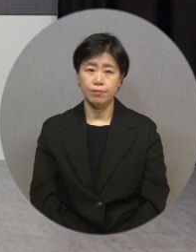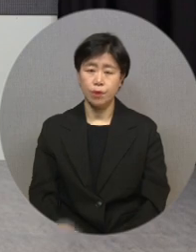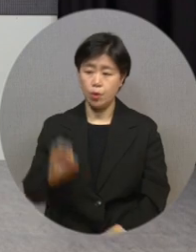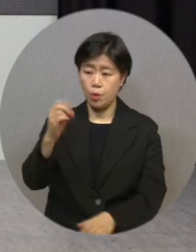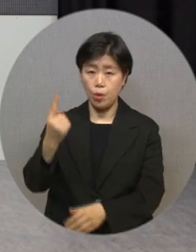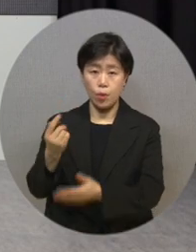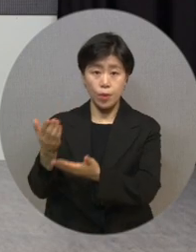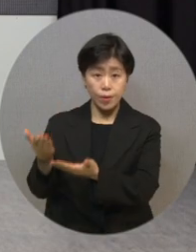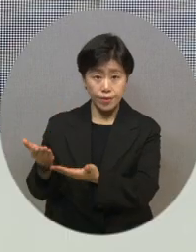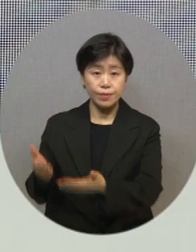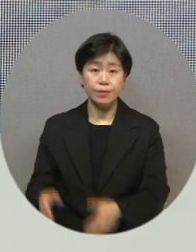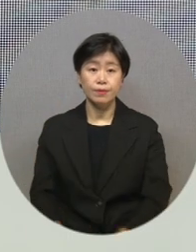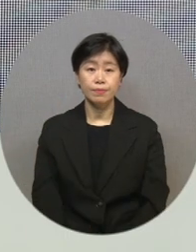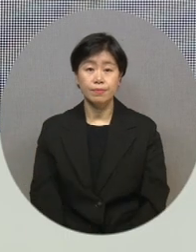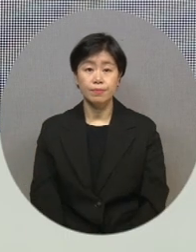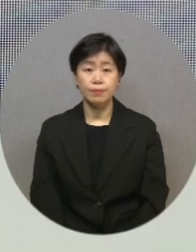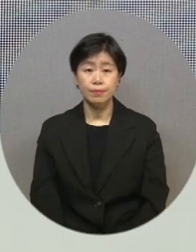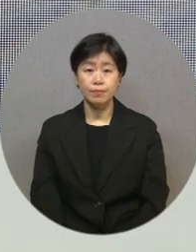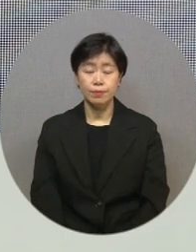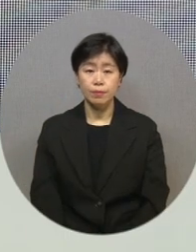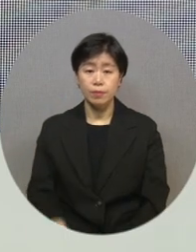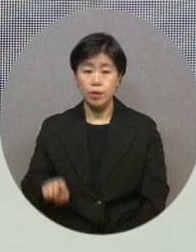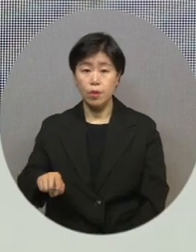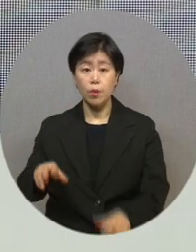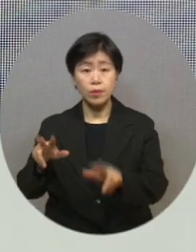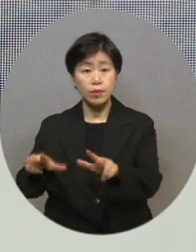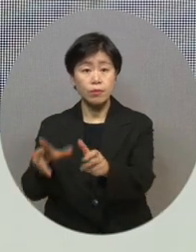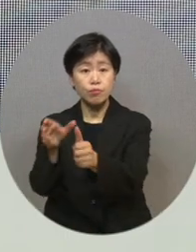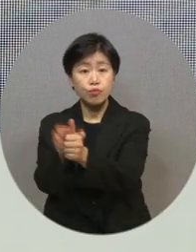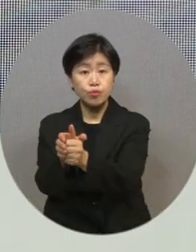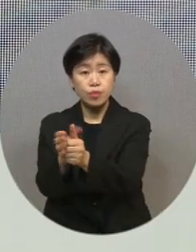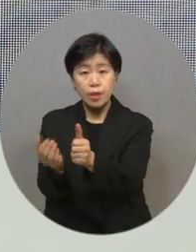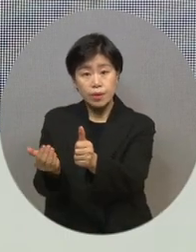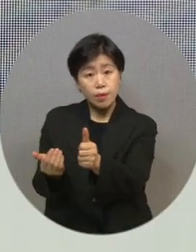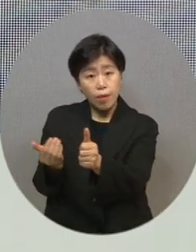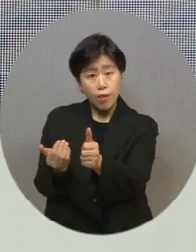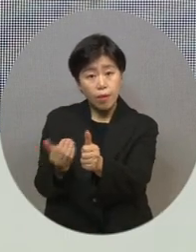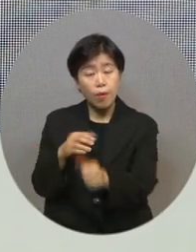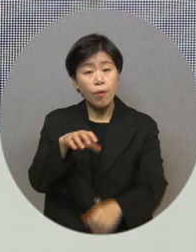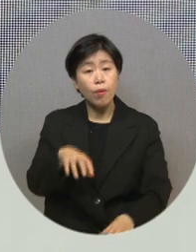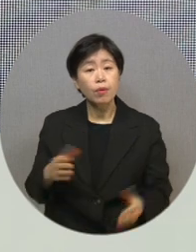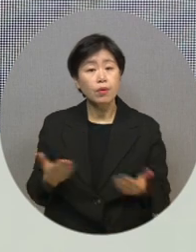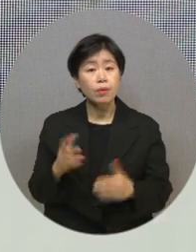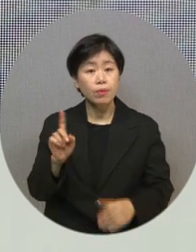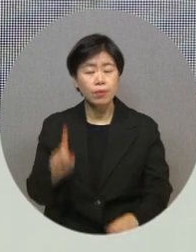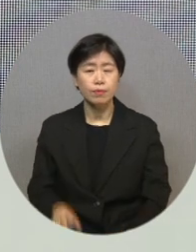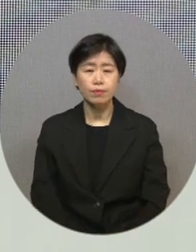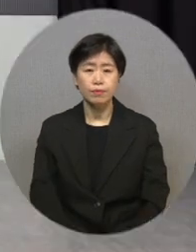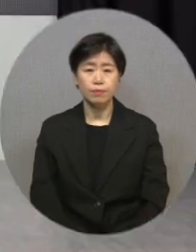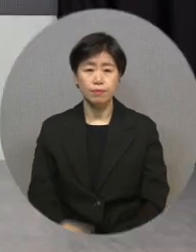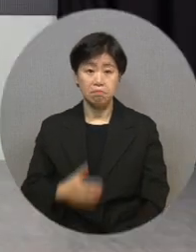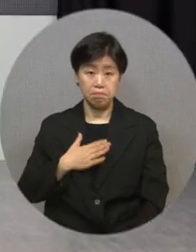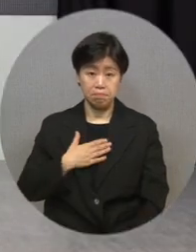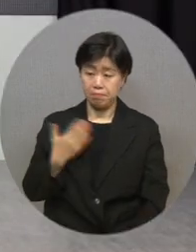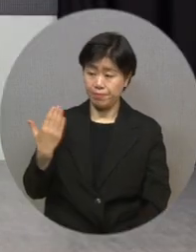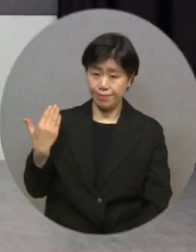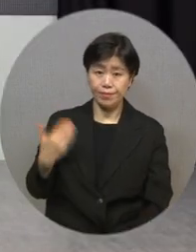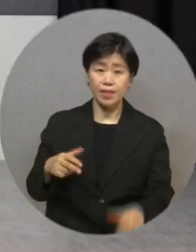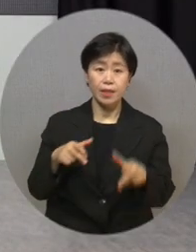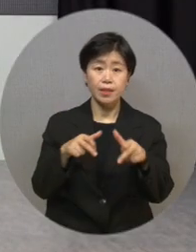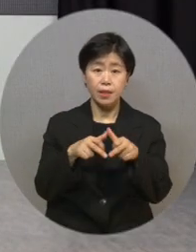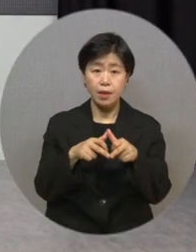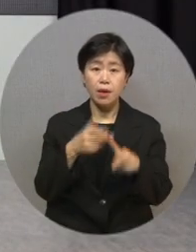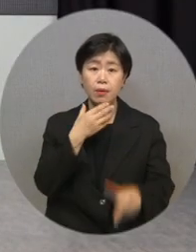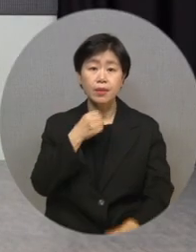부장께서 여기 오기 전에는 어디 개발원에 오기 전에는 어디 계셨어 아네 저는 그 장애자 복지